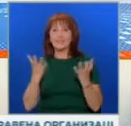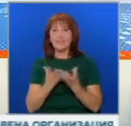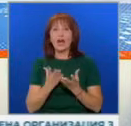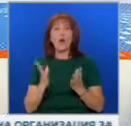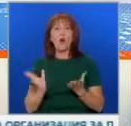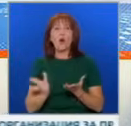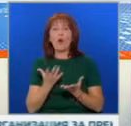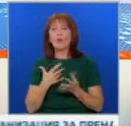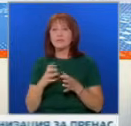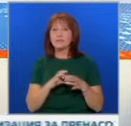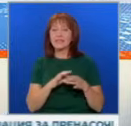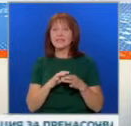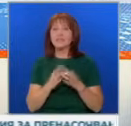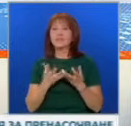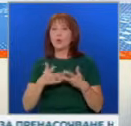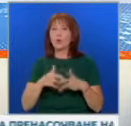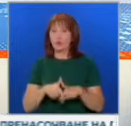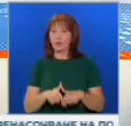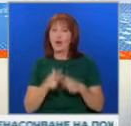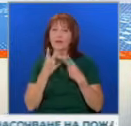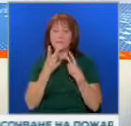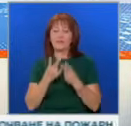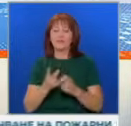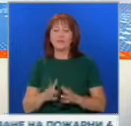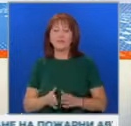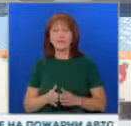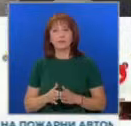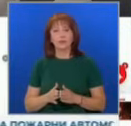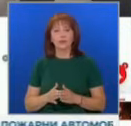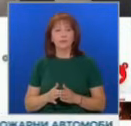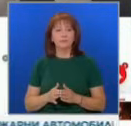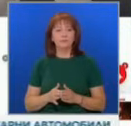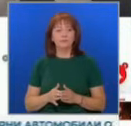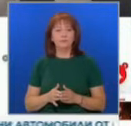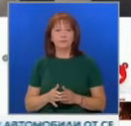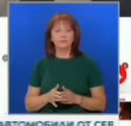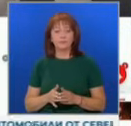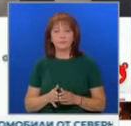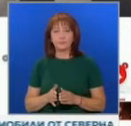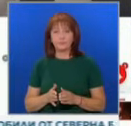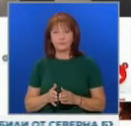вече сме зависими от технологиите. Подробностите са от Тоня Димитрова.